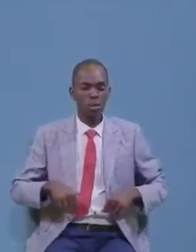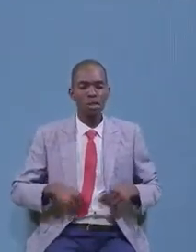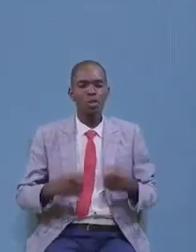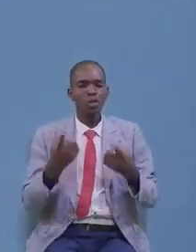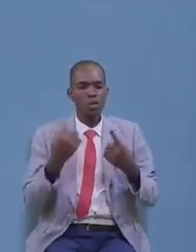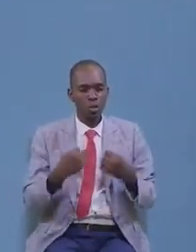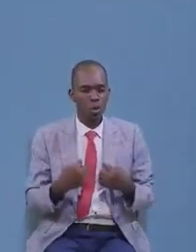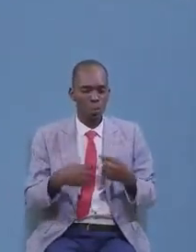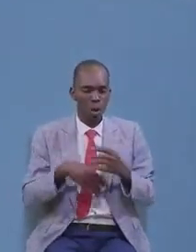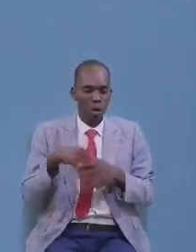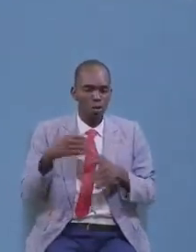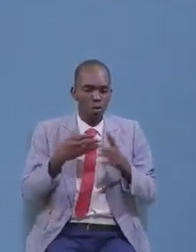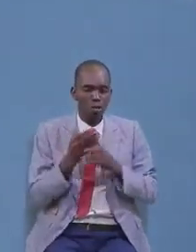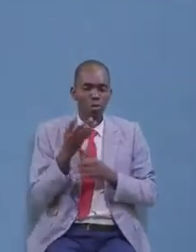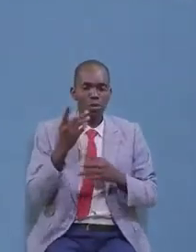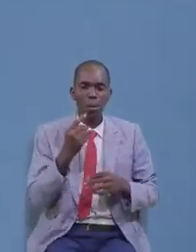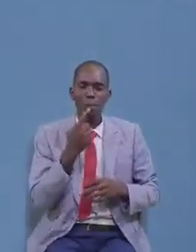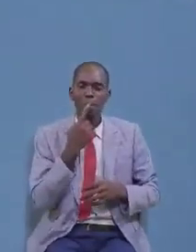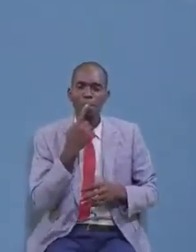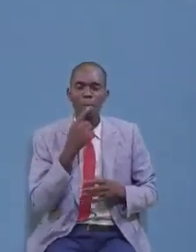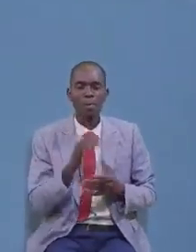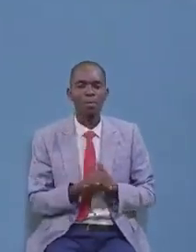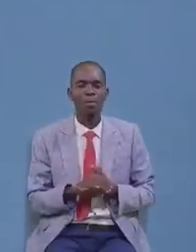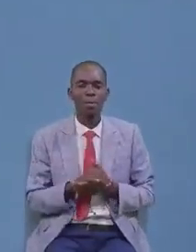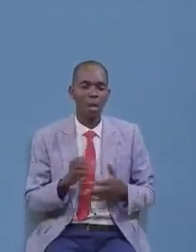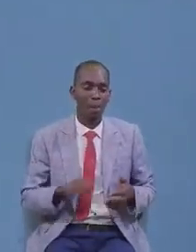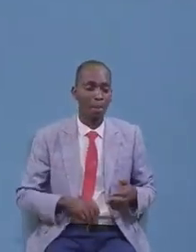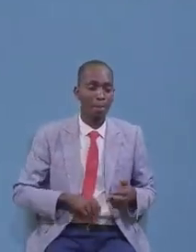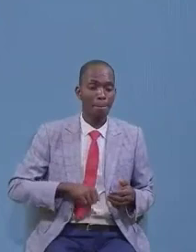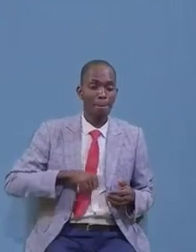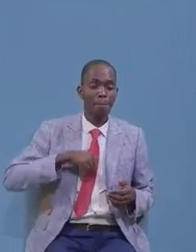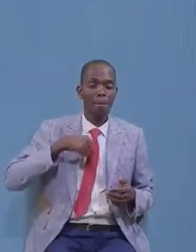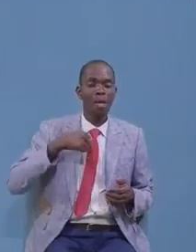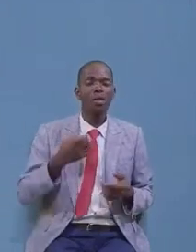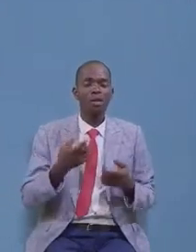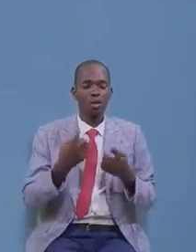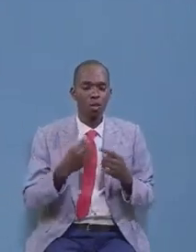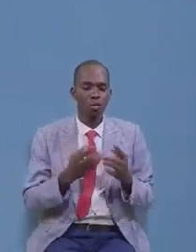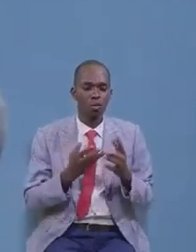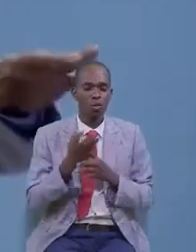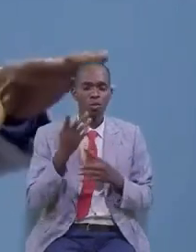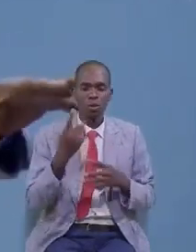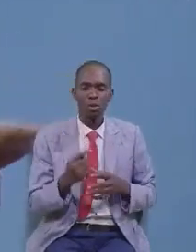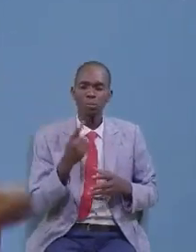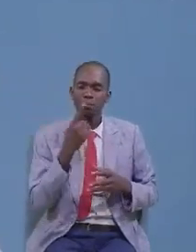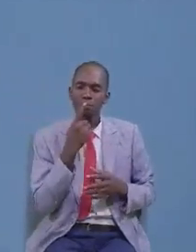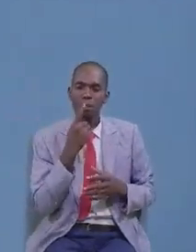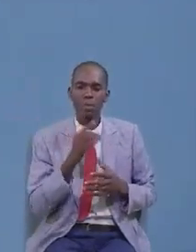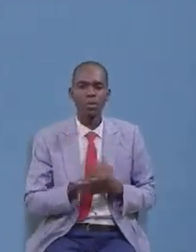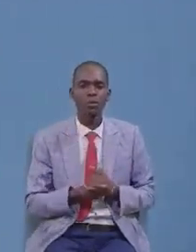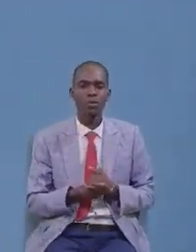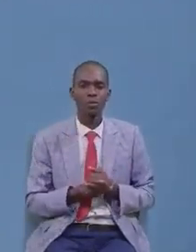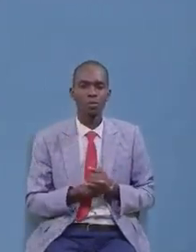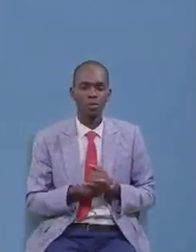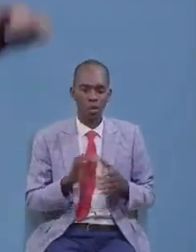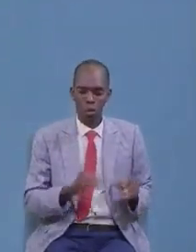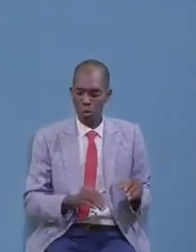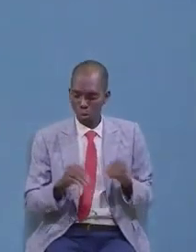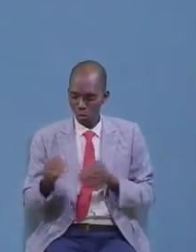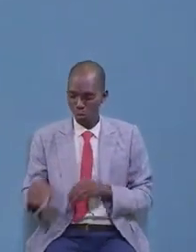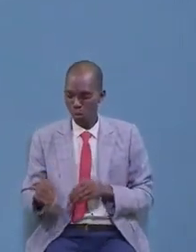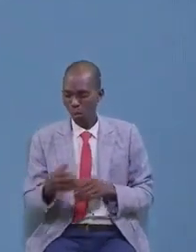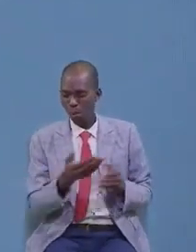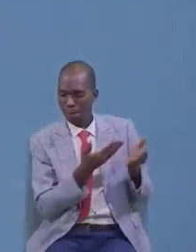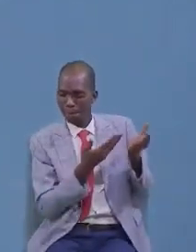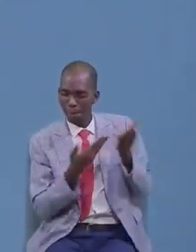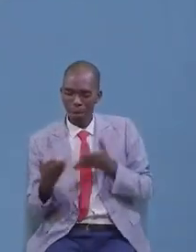అది మన నోటి వెంబడి బయటికి వస్తుంది. Pride comes through the mouth. అతిశయం కూడా నోటి వెంబడి వస్తుంది. Pushing down others